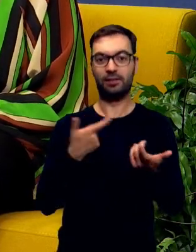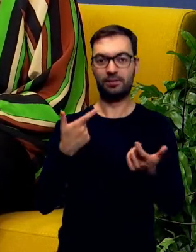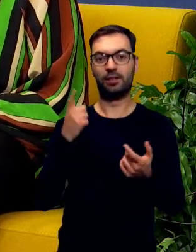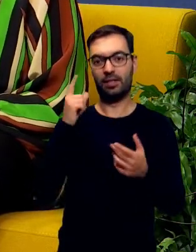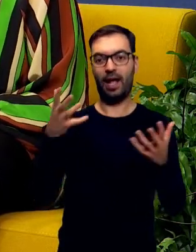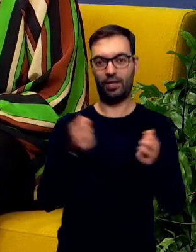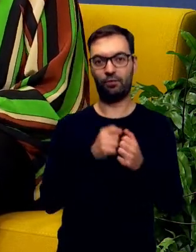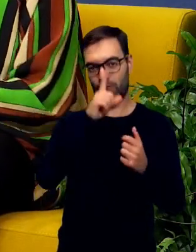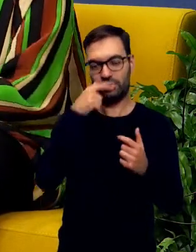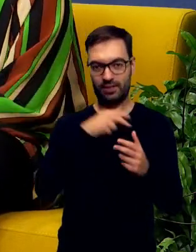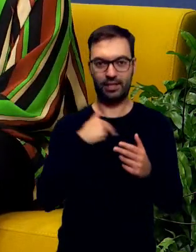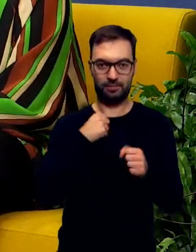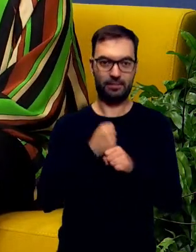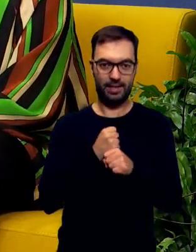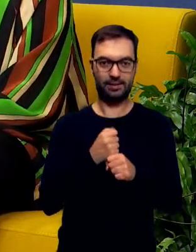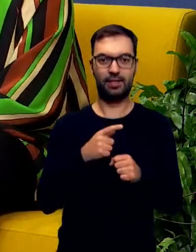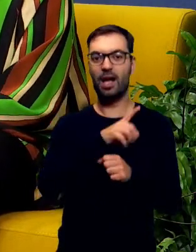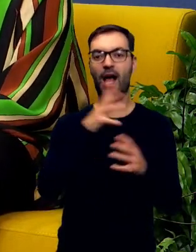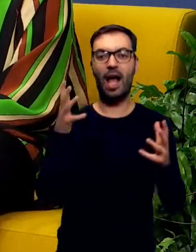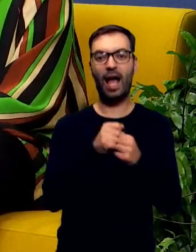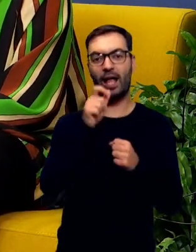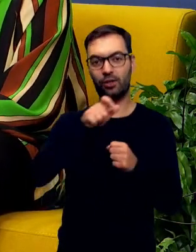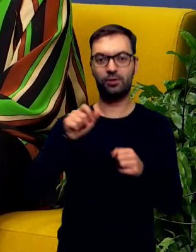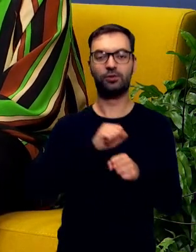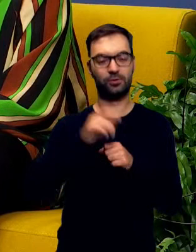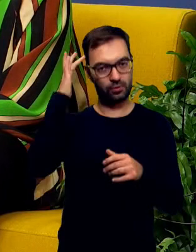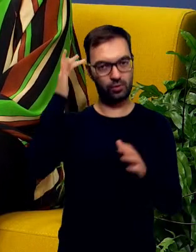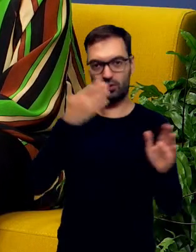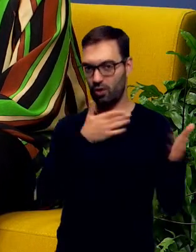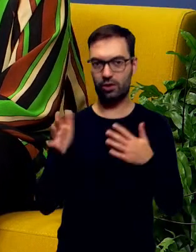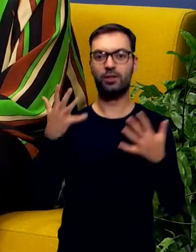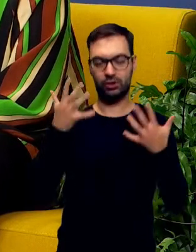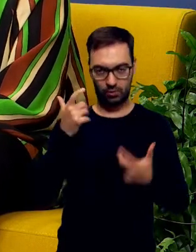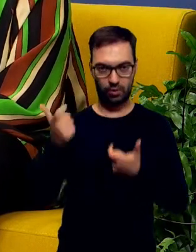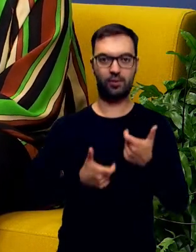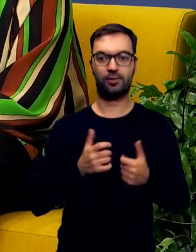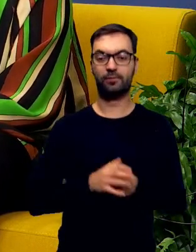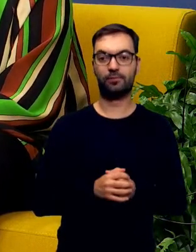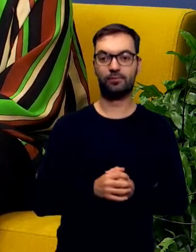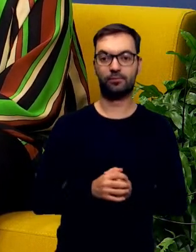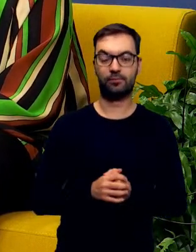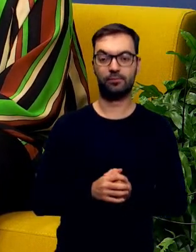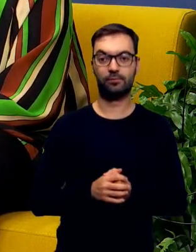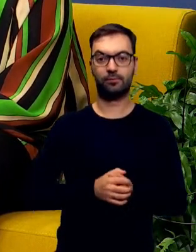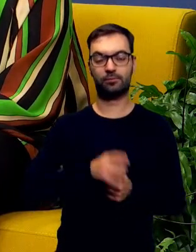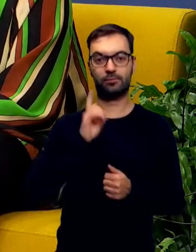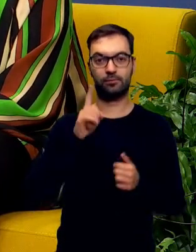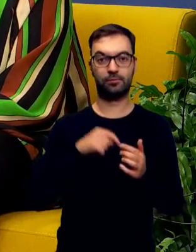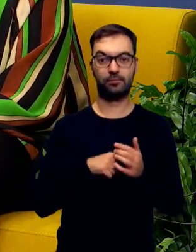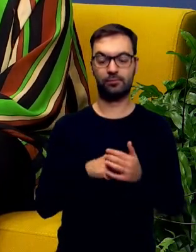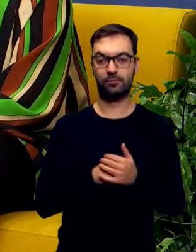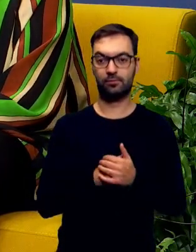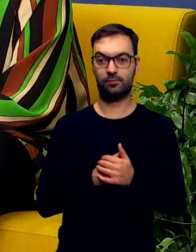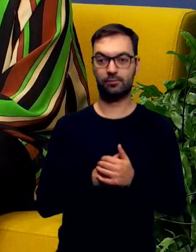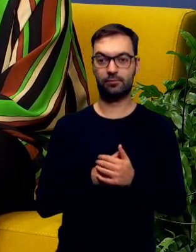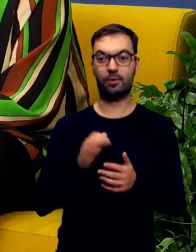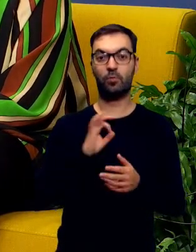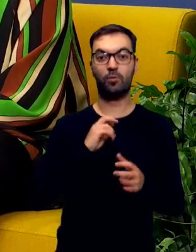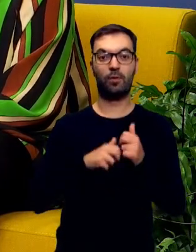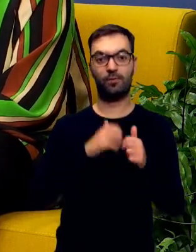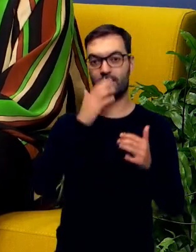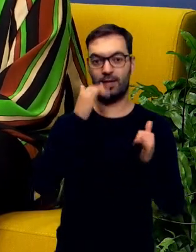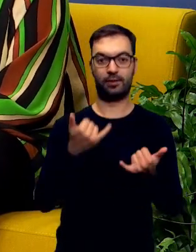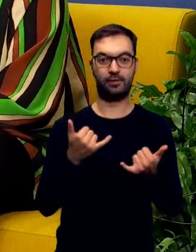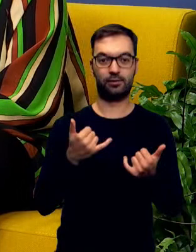żeby ratować ludzi. I ratownicy są na to przygotowani i chcą to robić. Ale jaki jest mój